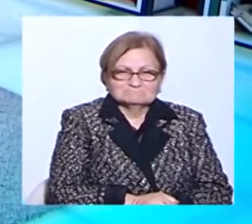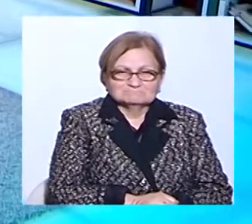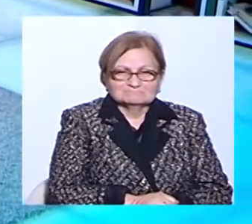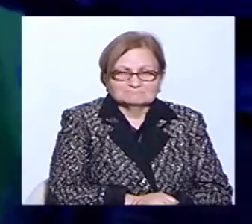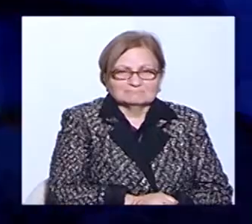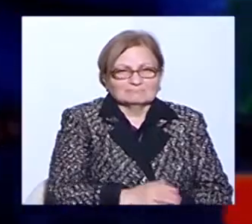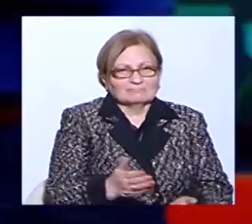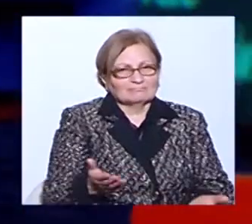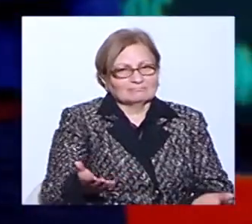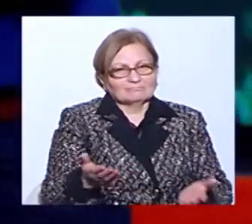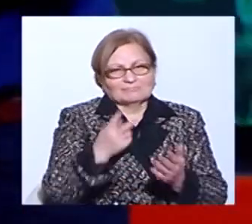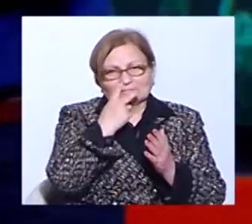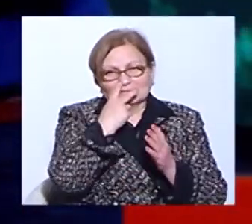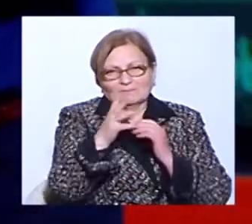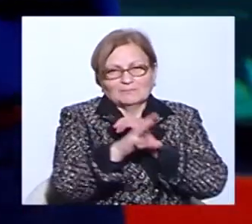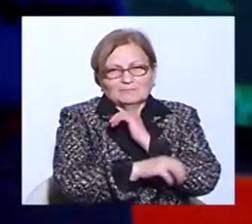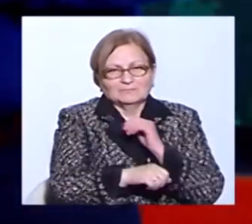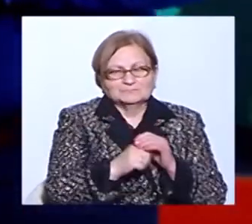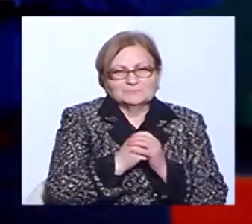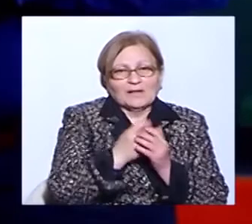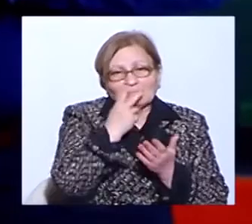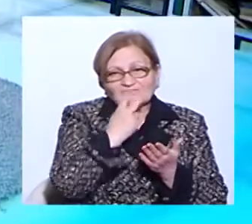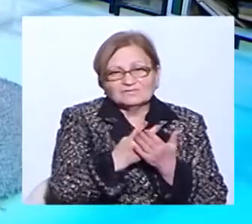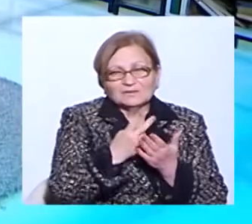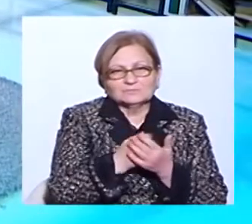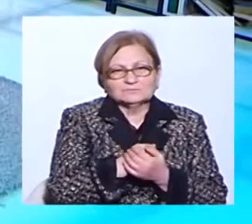Ay ase. Aba unahot.